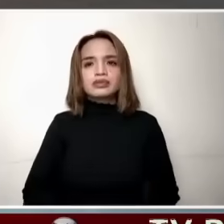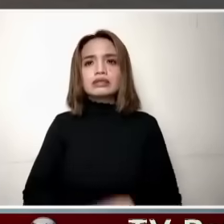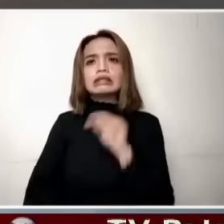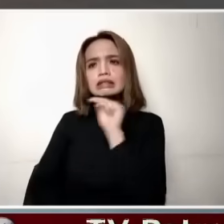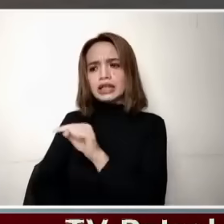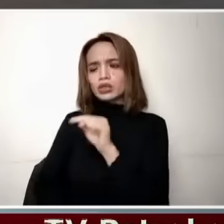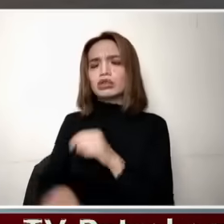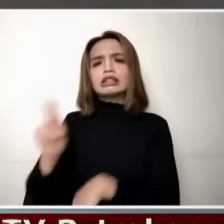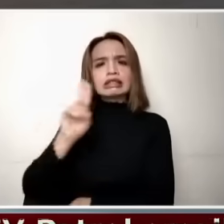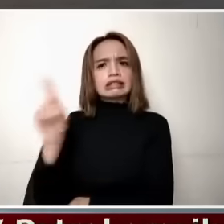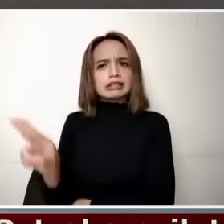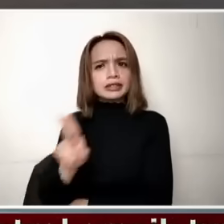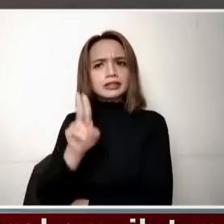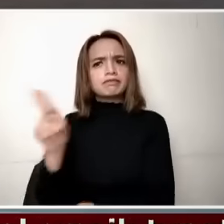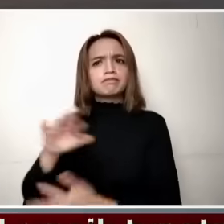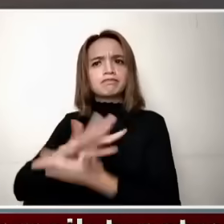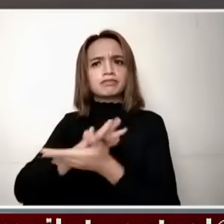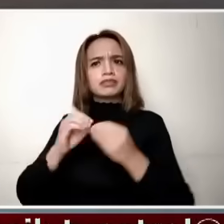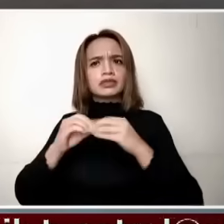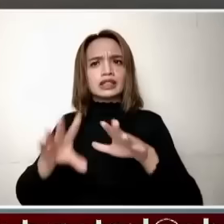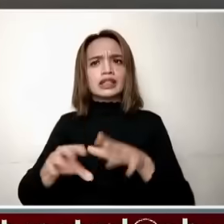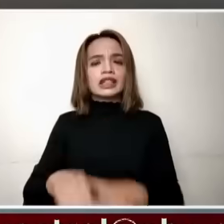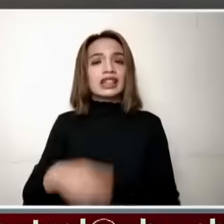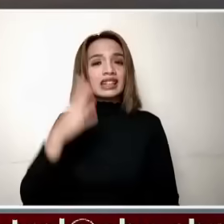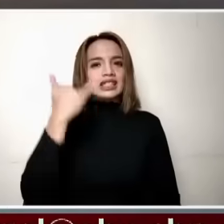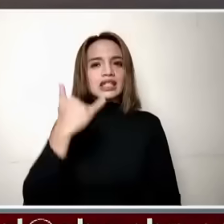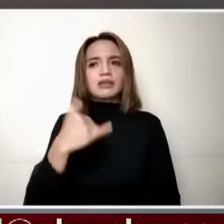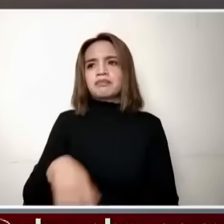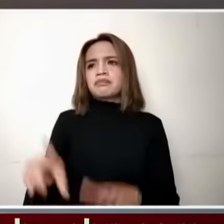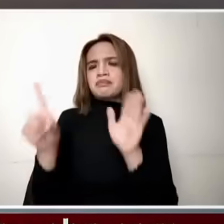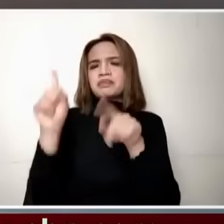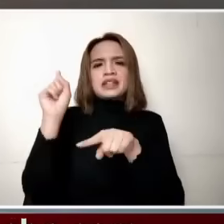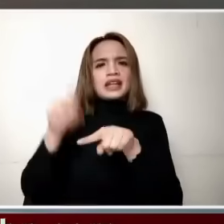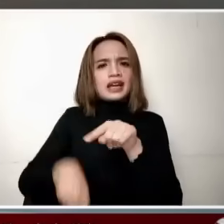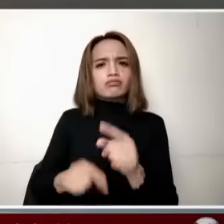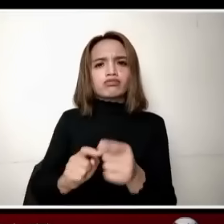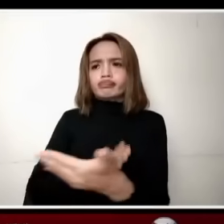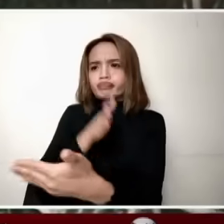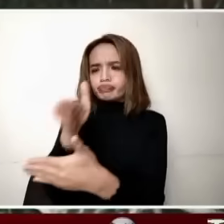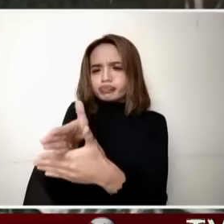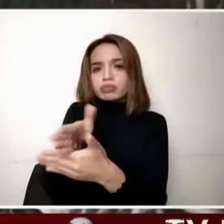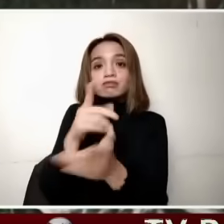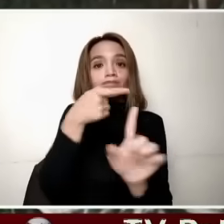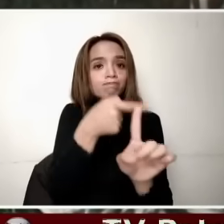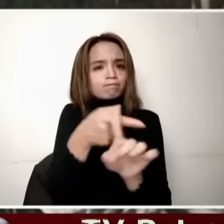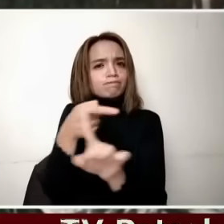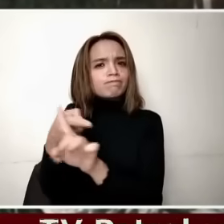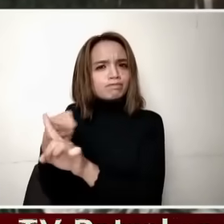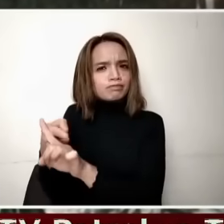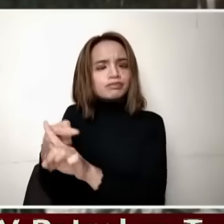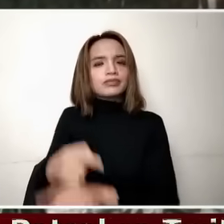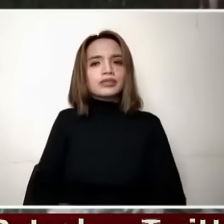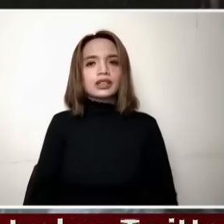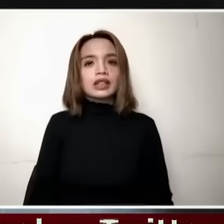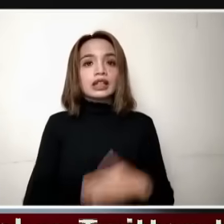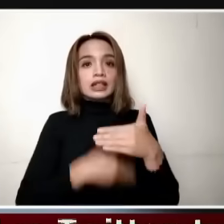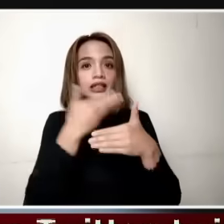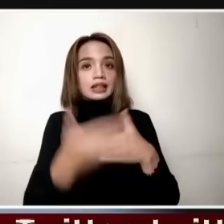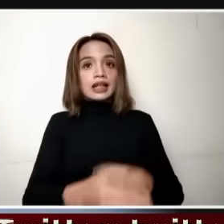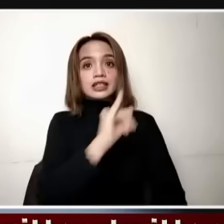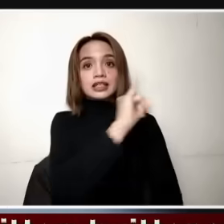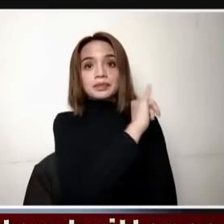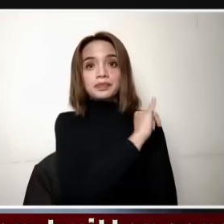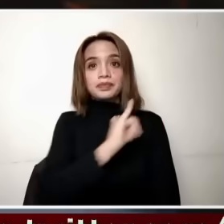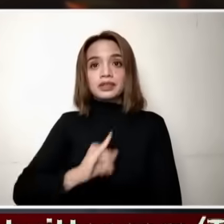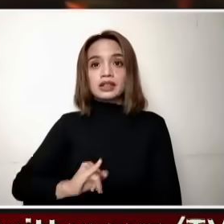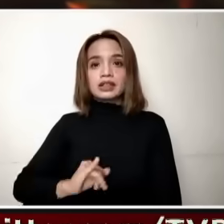pandemya, hanggat hindi pa po tayo pwede pong pumunta sa mga sementeryo po dito sa ating bayan. Sa Santiago City, Isabela, sarado rin